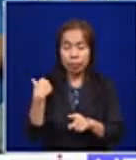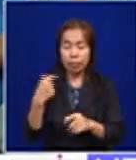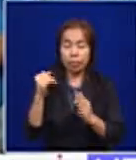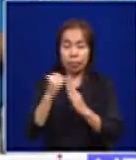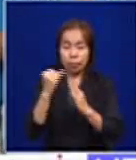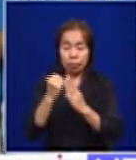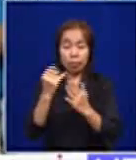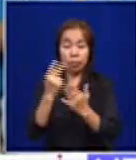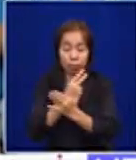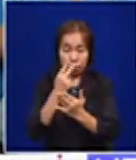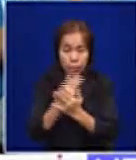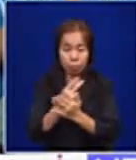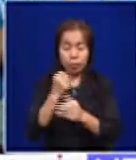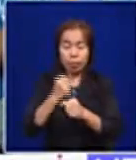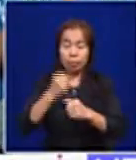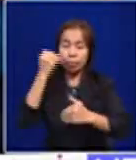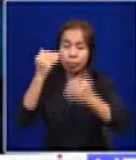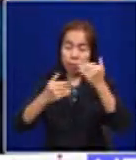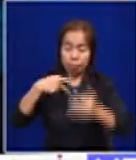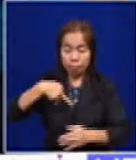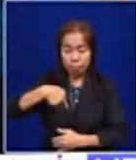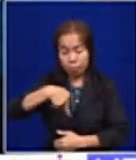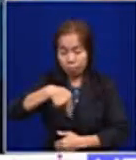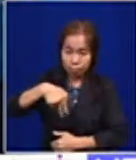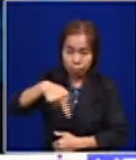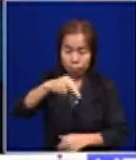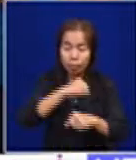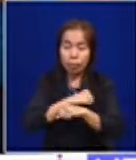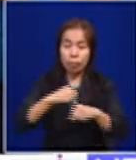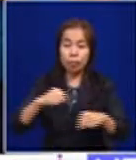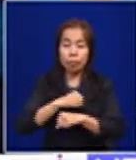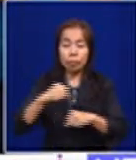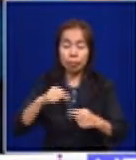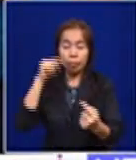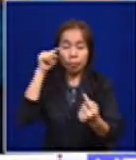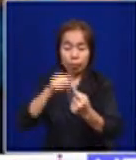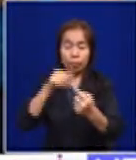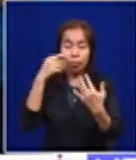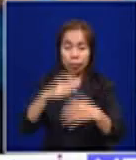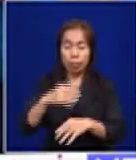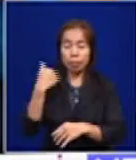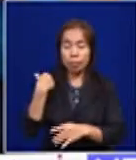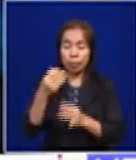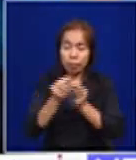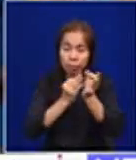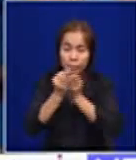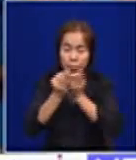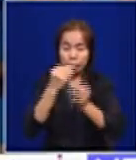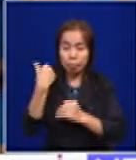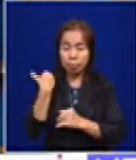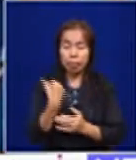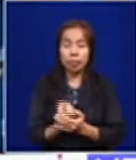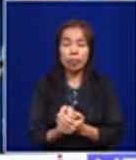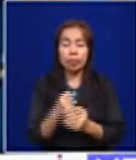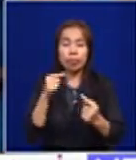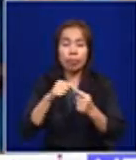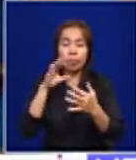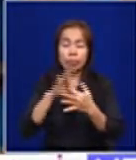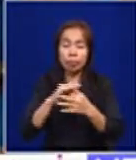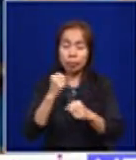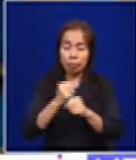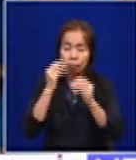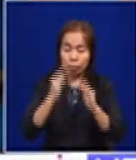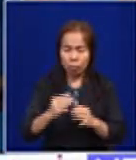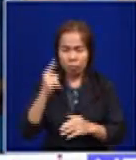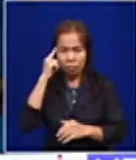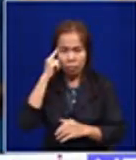จนบุรีจึงจัดกิจกรรมเดินหน้าประชารัฐเพื่อสร้างความรู้ความเข้าใจประชาสัมพันธ์สร้างกระแสความตื่นตัว